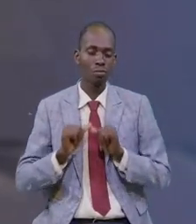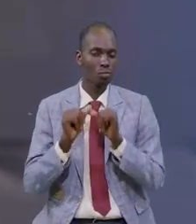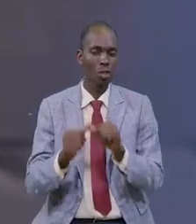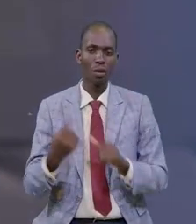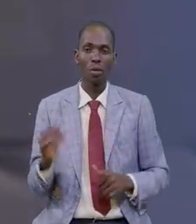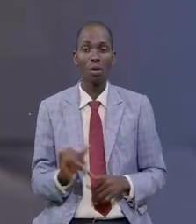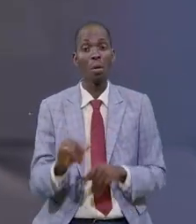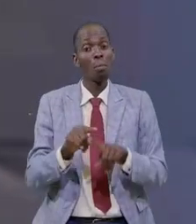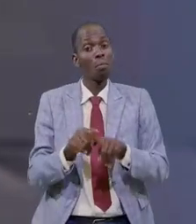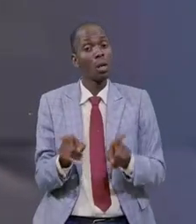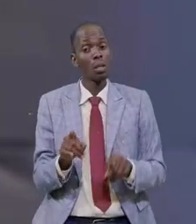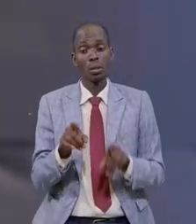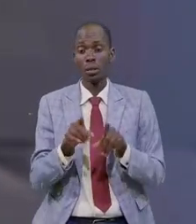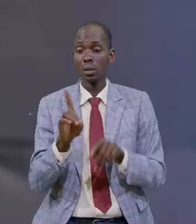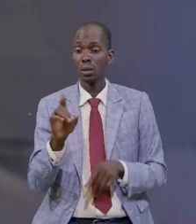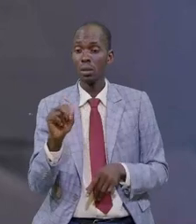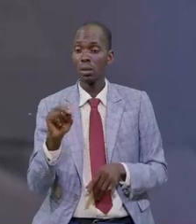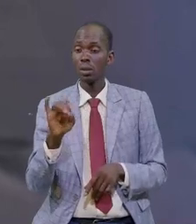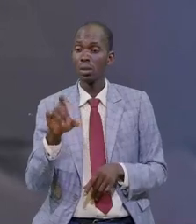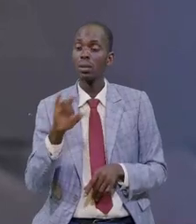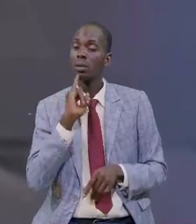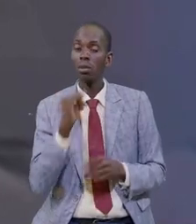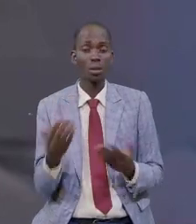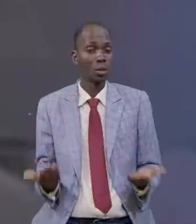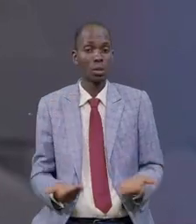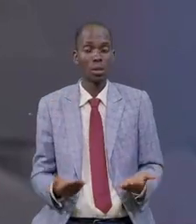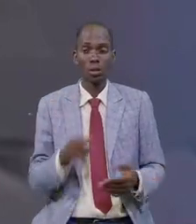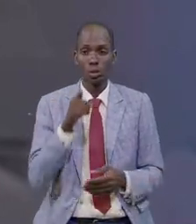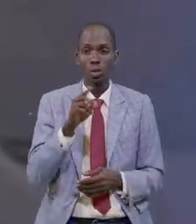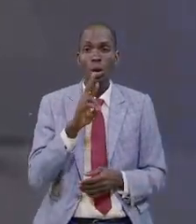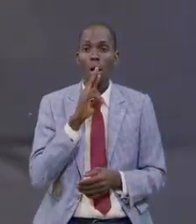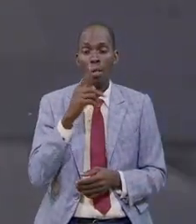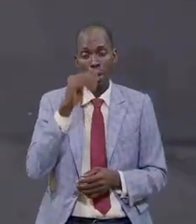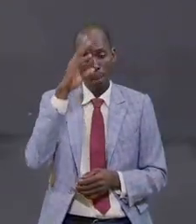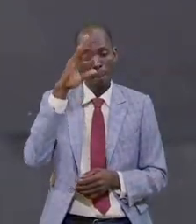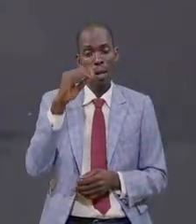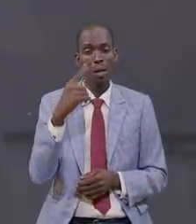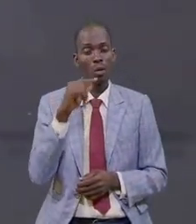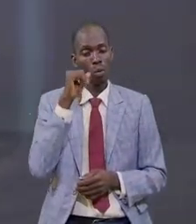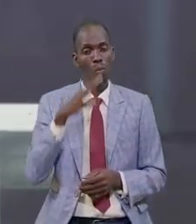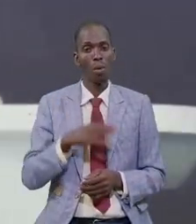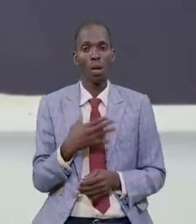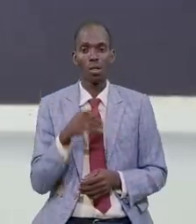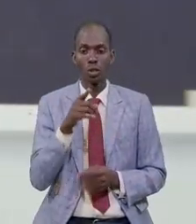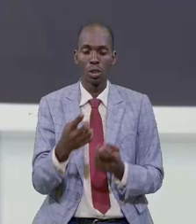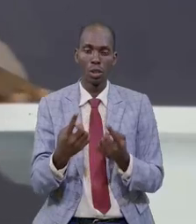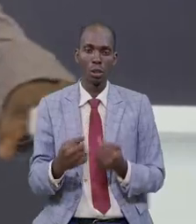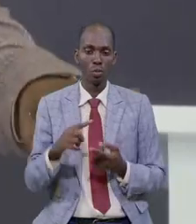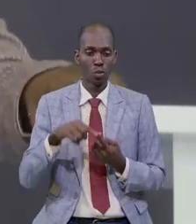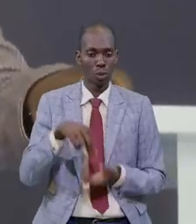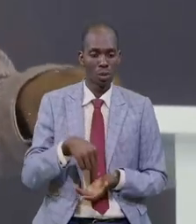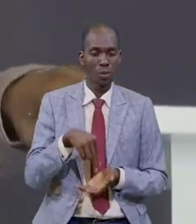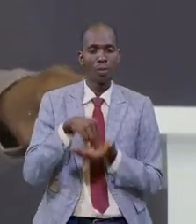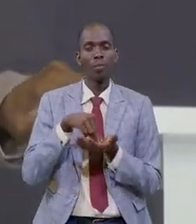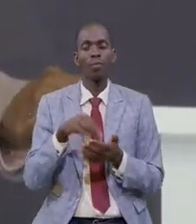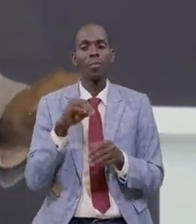Daniel n'est plus là c'est toi l'homme c'est toi la femme et tu viens pour tenir à la